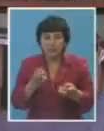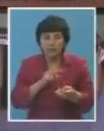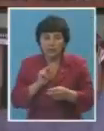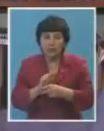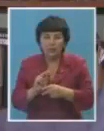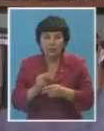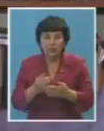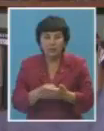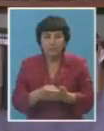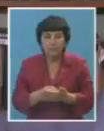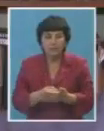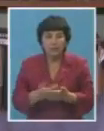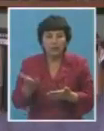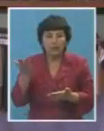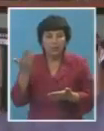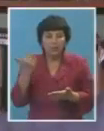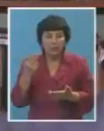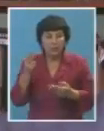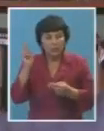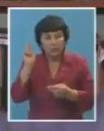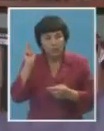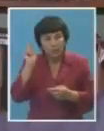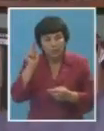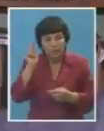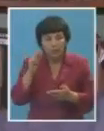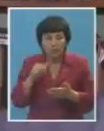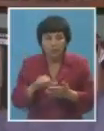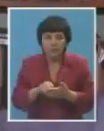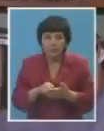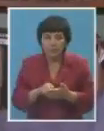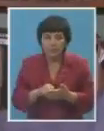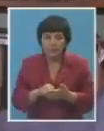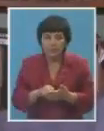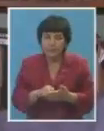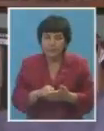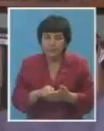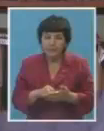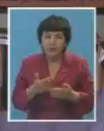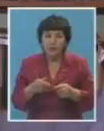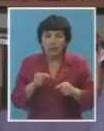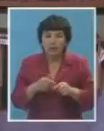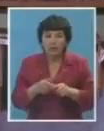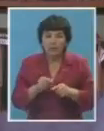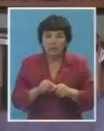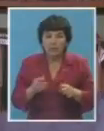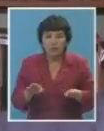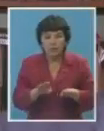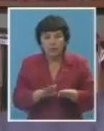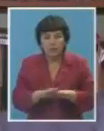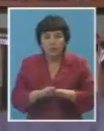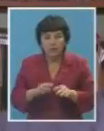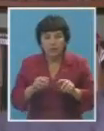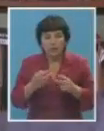оқыдым. Бұрын сол оқиын деп, соны істеп, оқи алмай қалғасын. Ошақта осындай жаңа